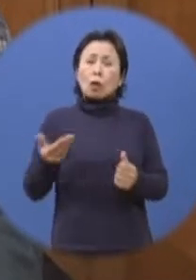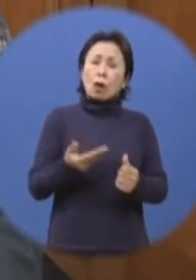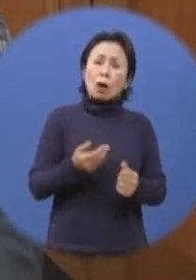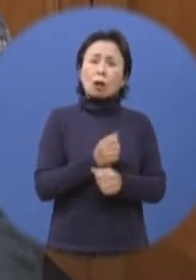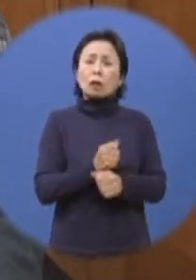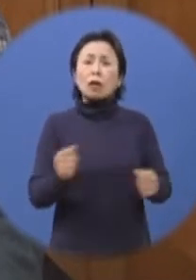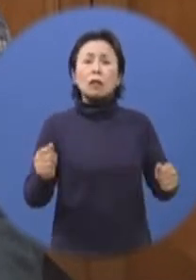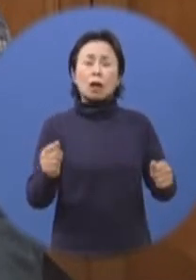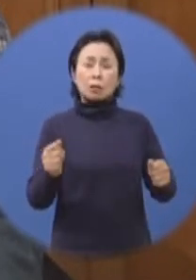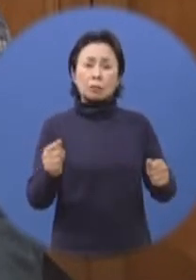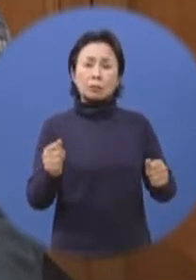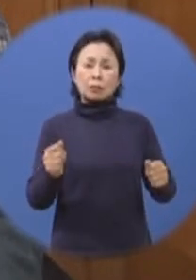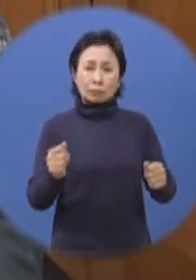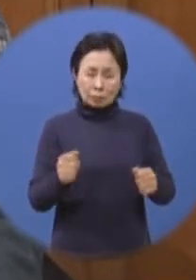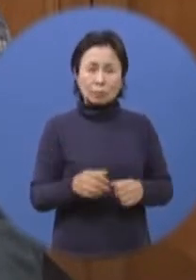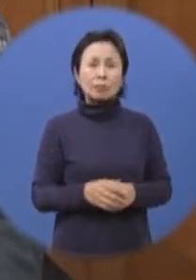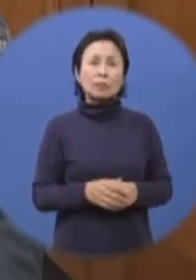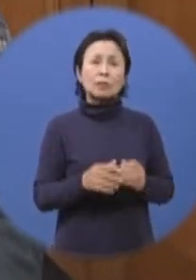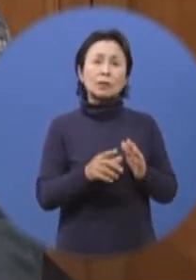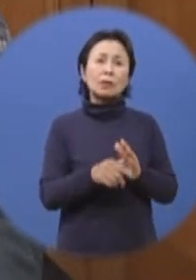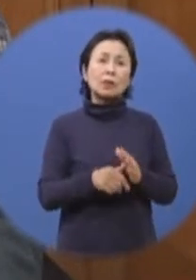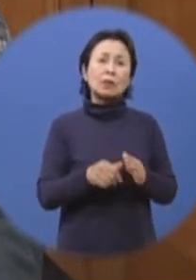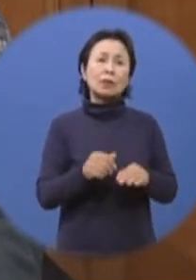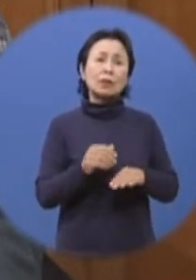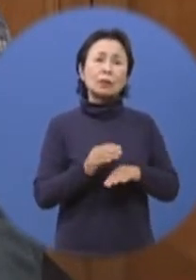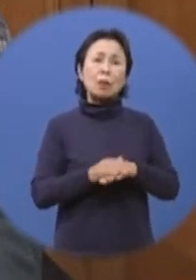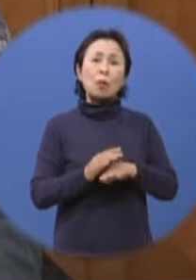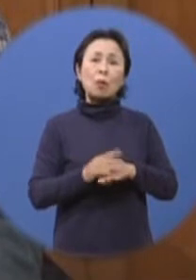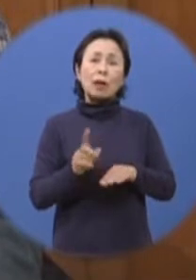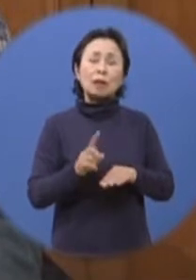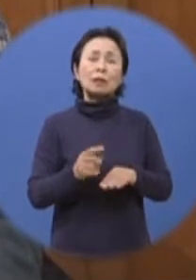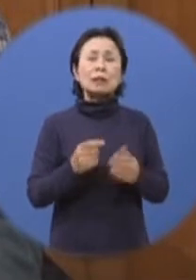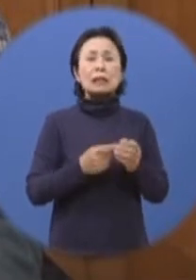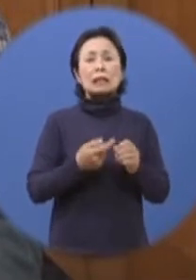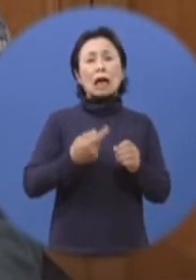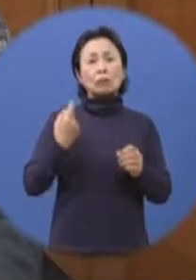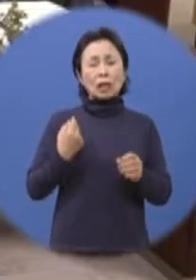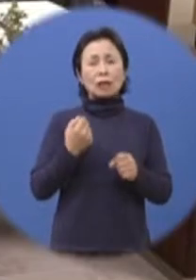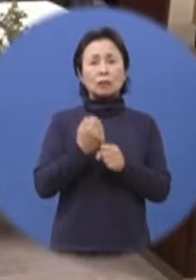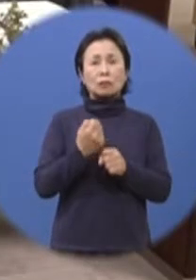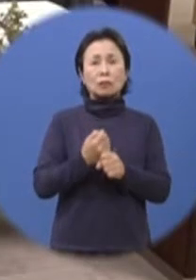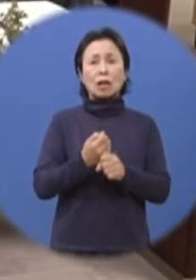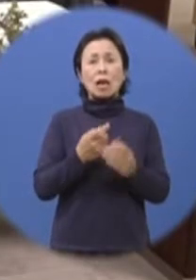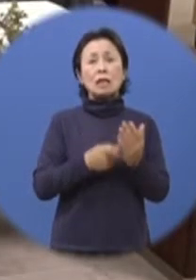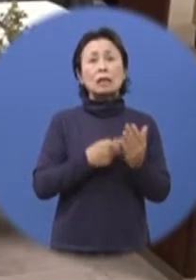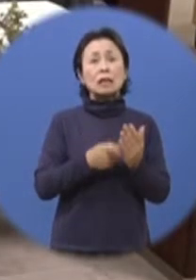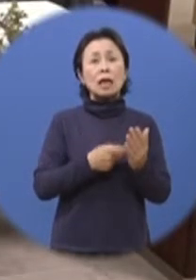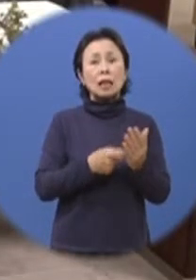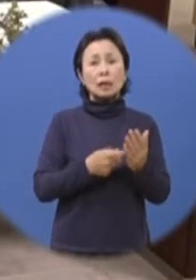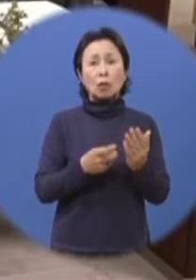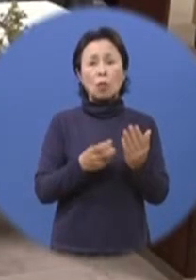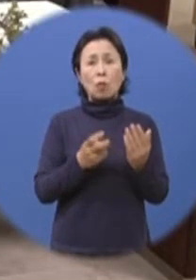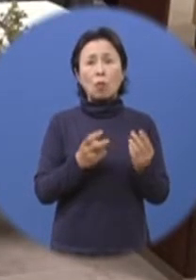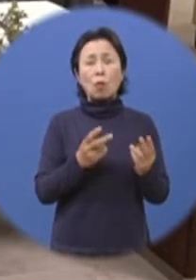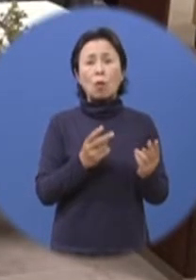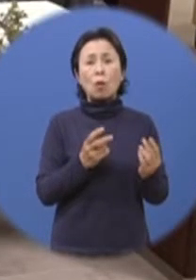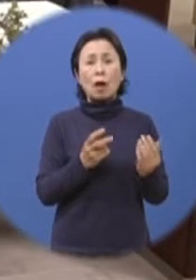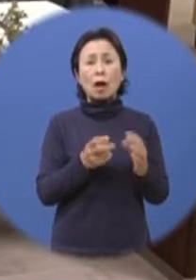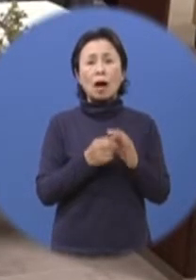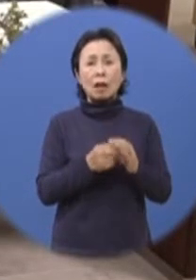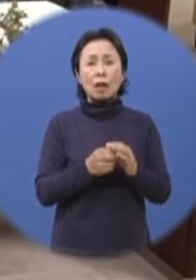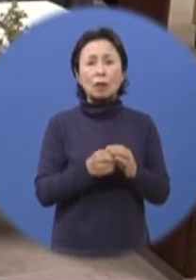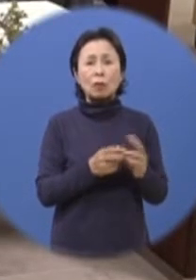よでそういう時もあの昨年からできた税制はですねあらかじめ承継計画を